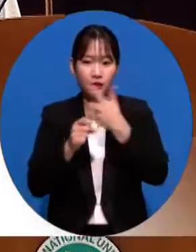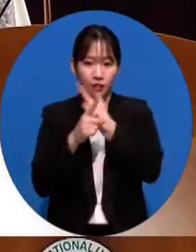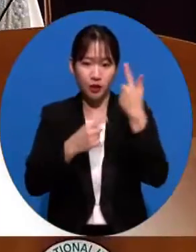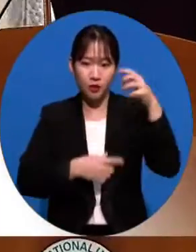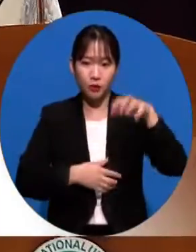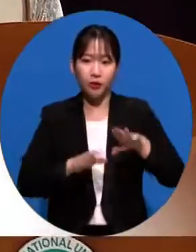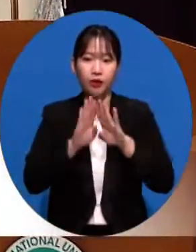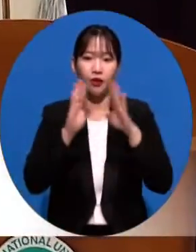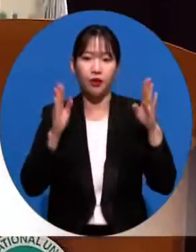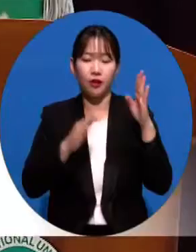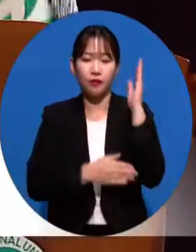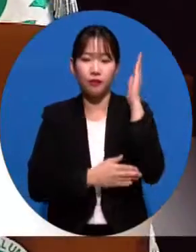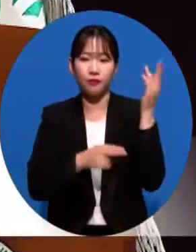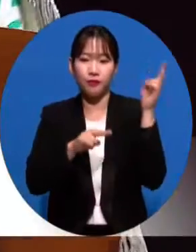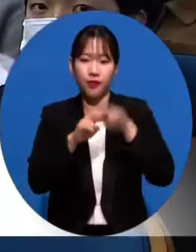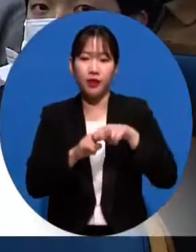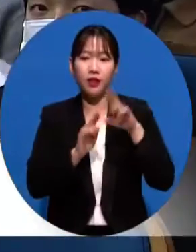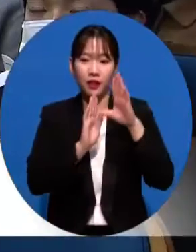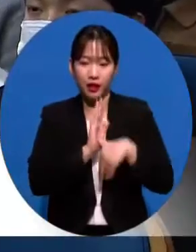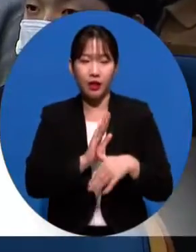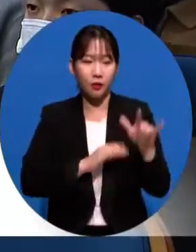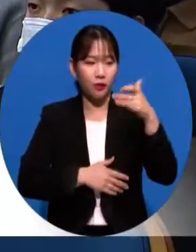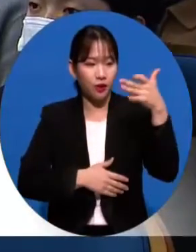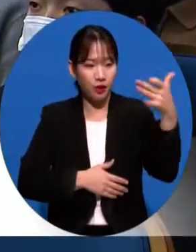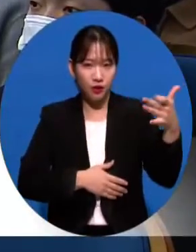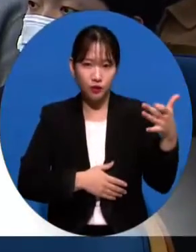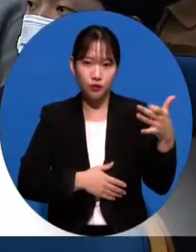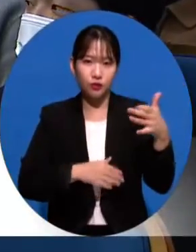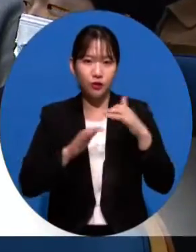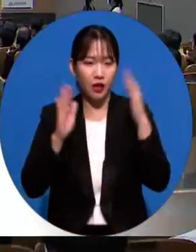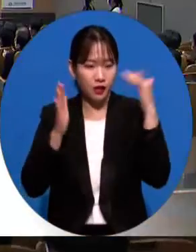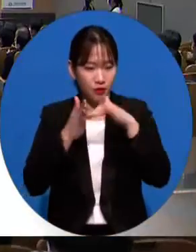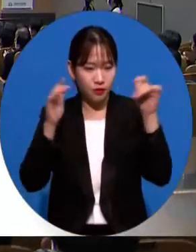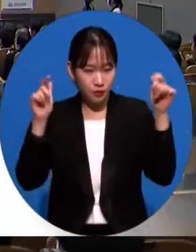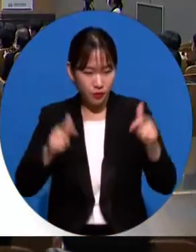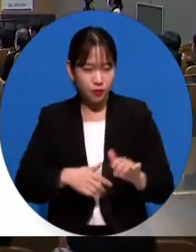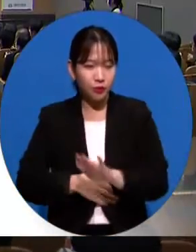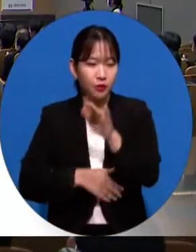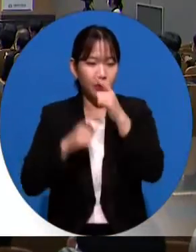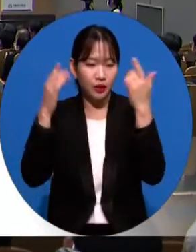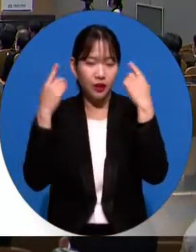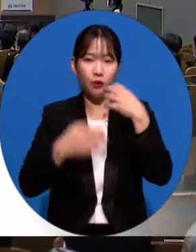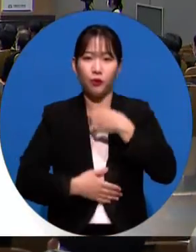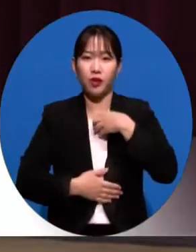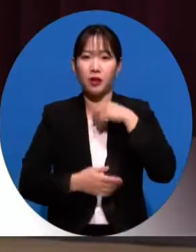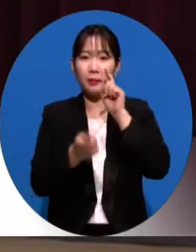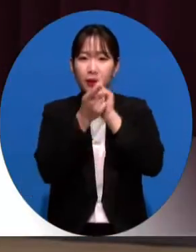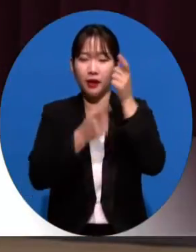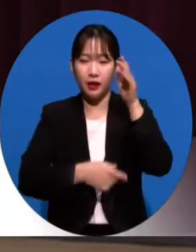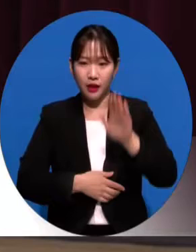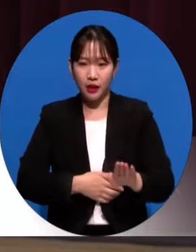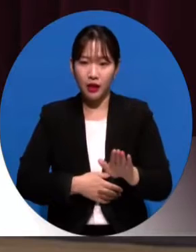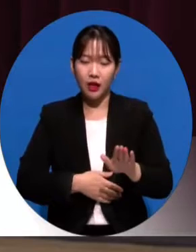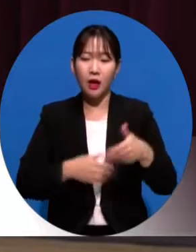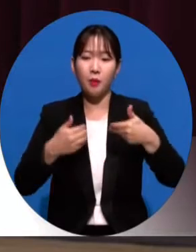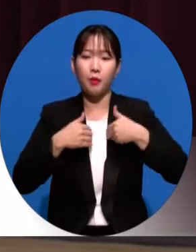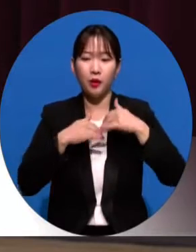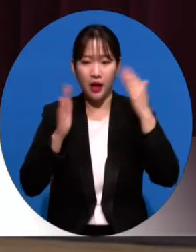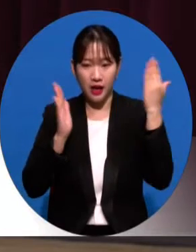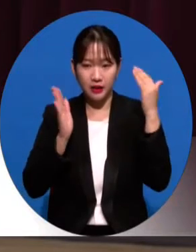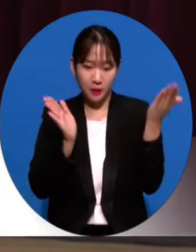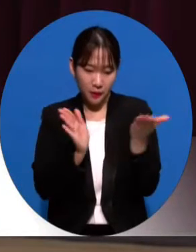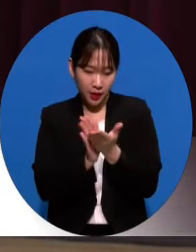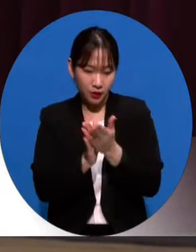열린 취임식에서 코로나 19 사태와 학령 인구 감소 등 모든 대학이 위기인 상황에서 수요자 중심 교육을